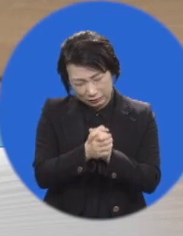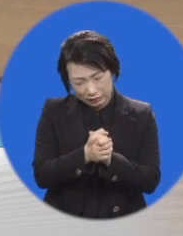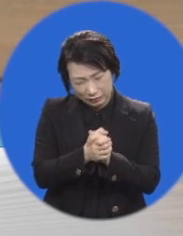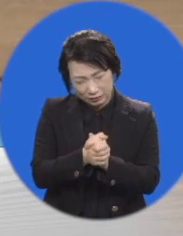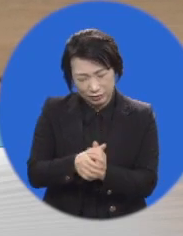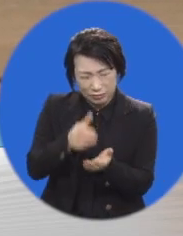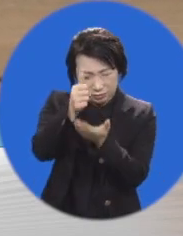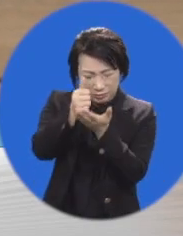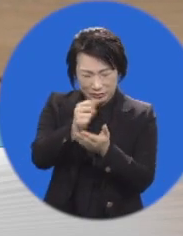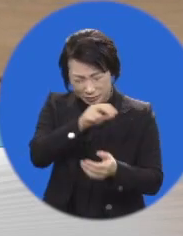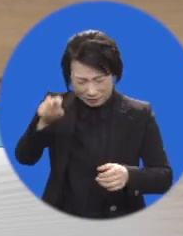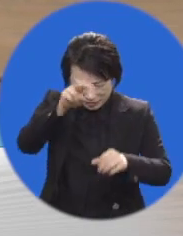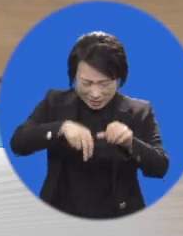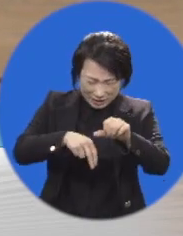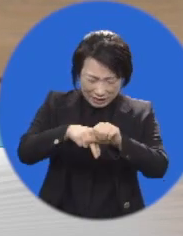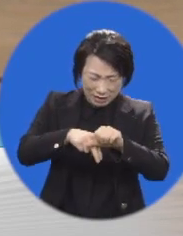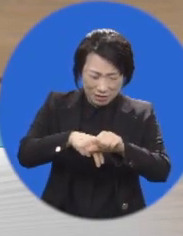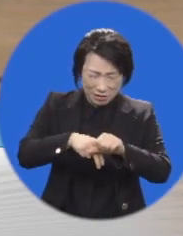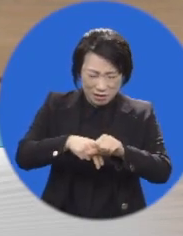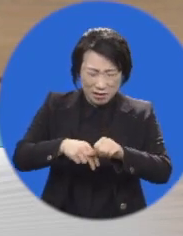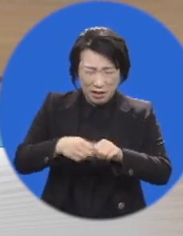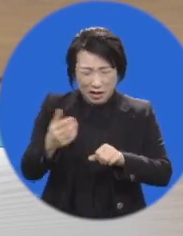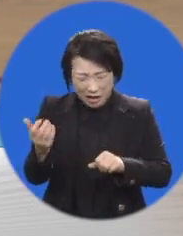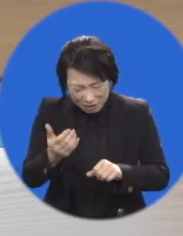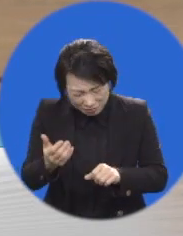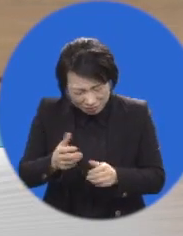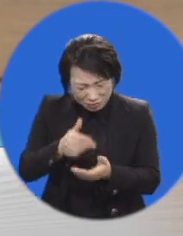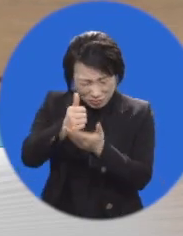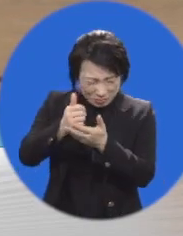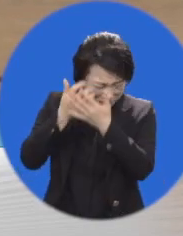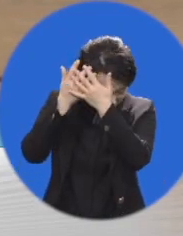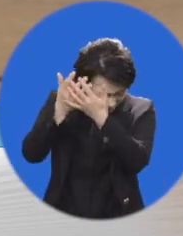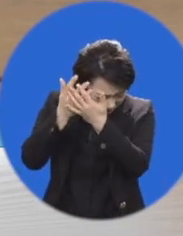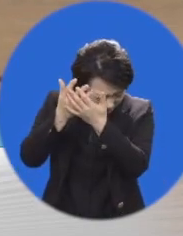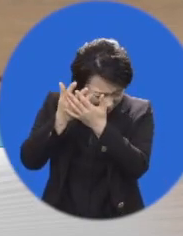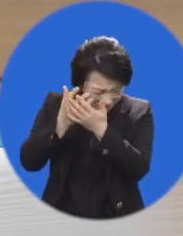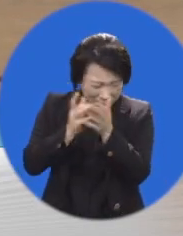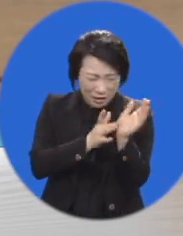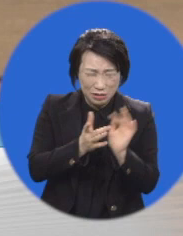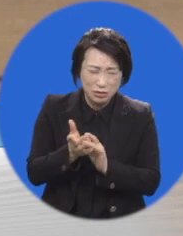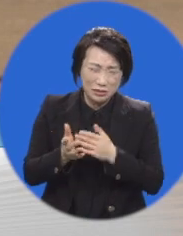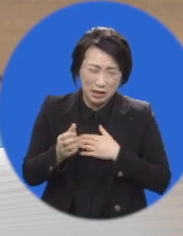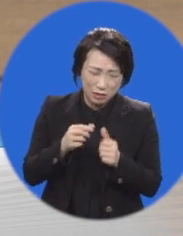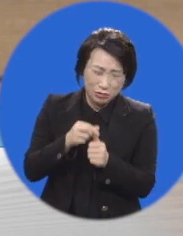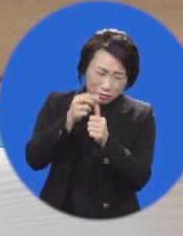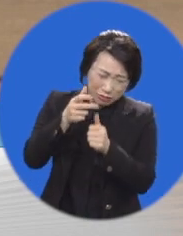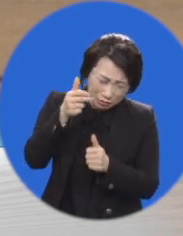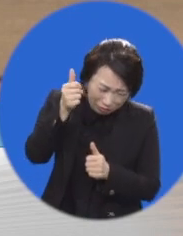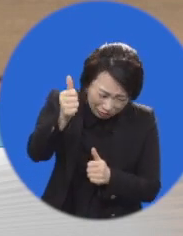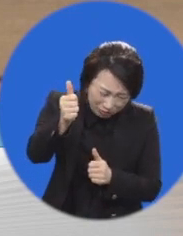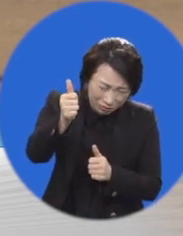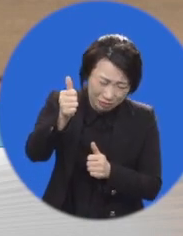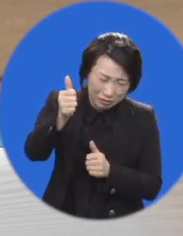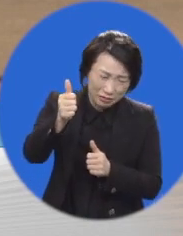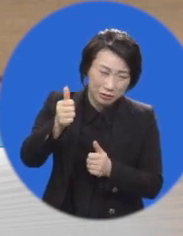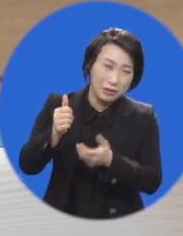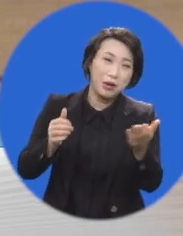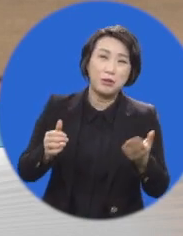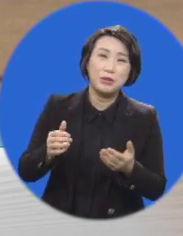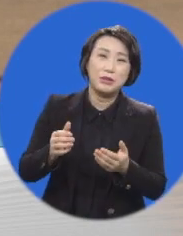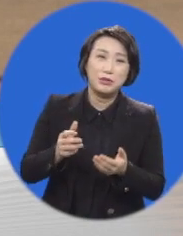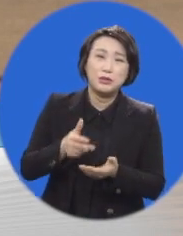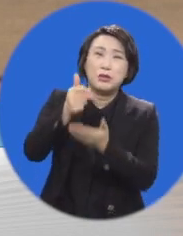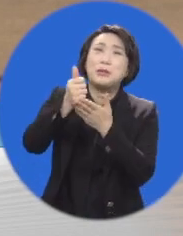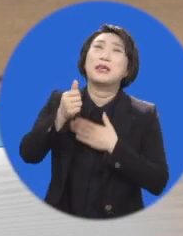주님이 십자가에서 신음하시는 주님을 바라보면서 예수 내 구주, 저분이 나의